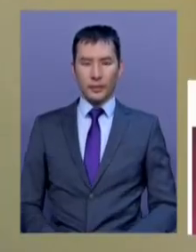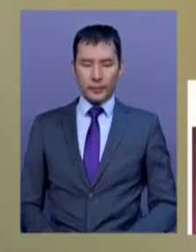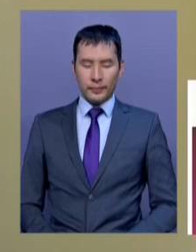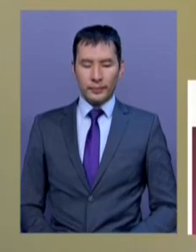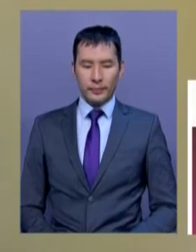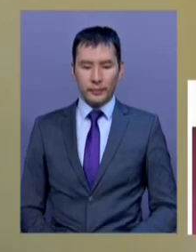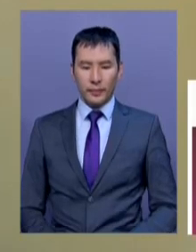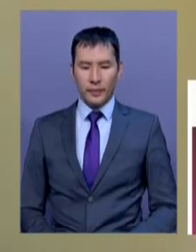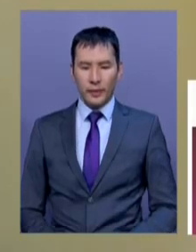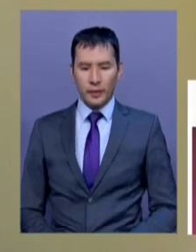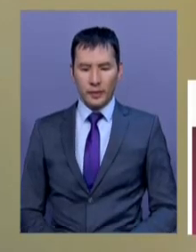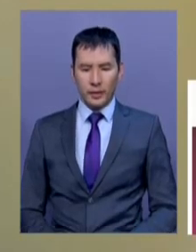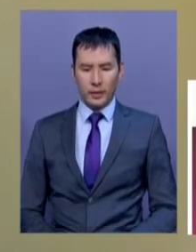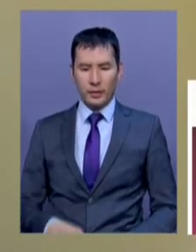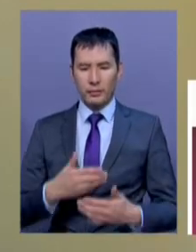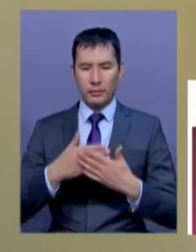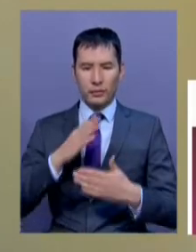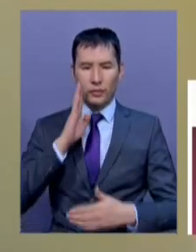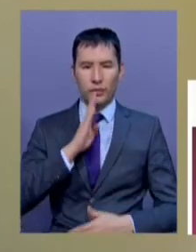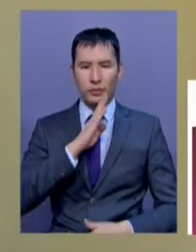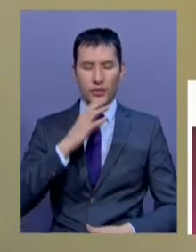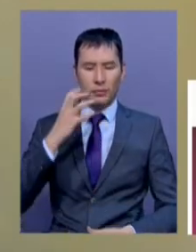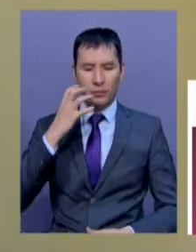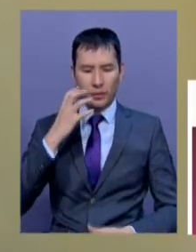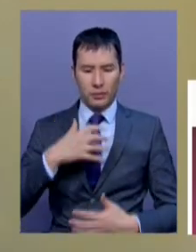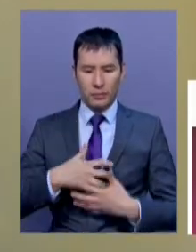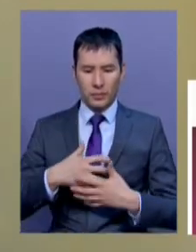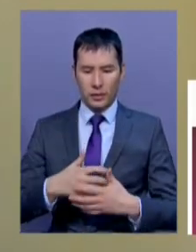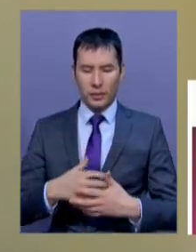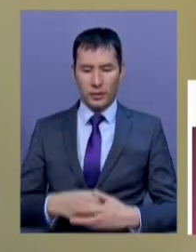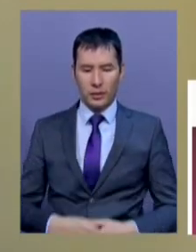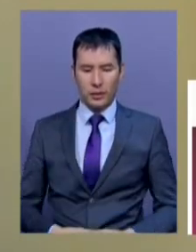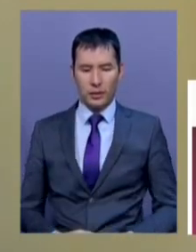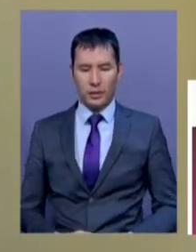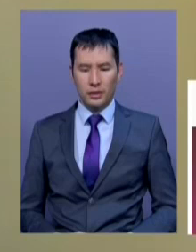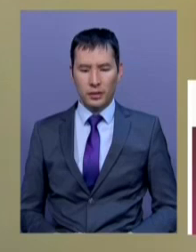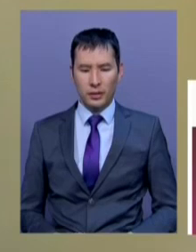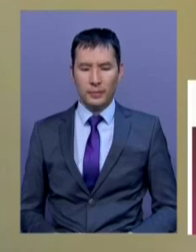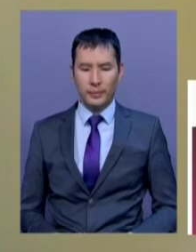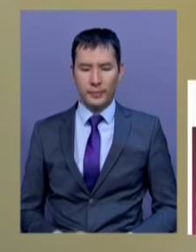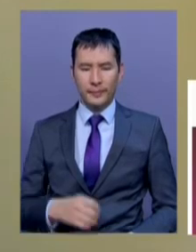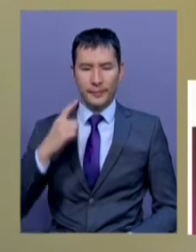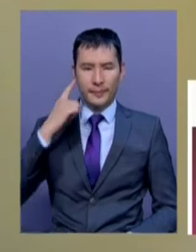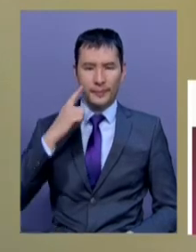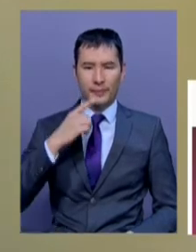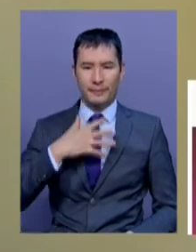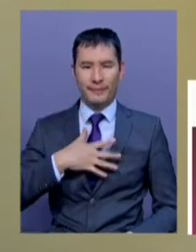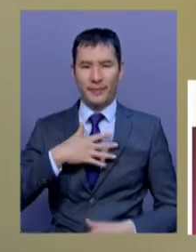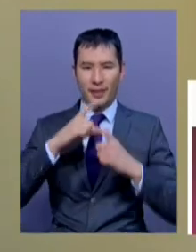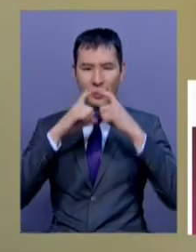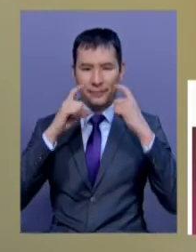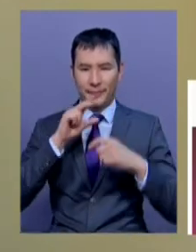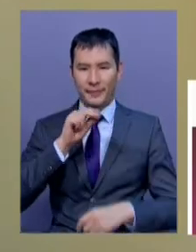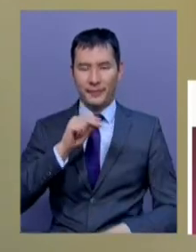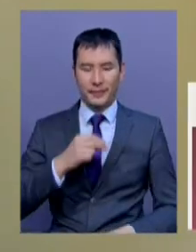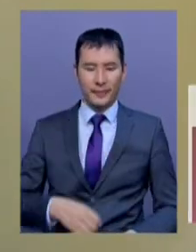қызметіне, оның ішінде жүкті және жаңа туған нәрестелердің патронажында қиындықтар болмау үшін